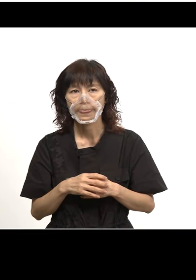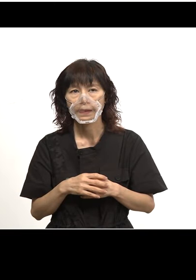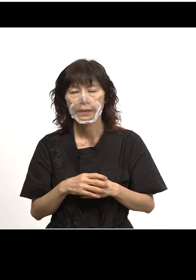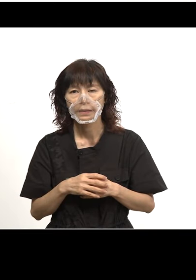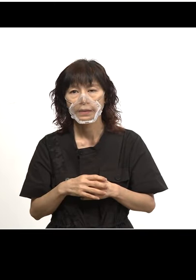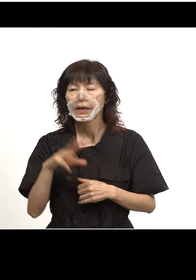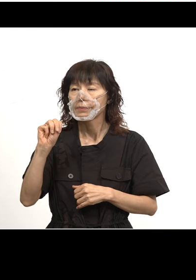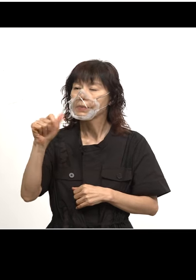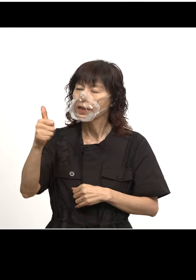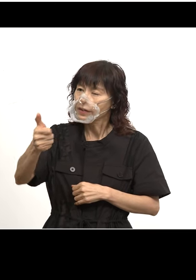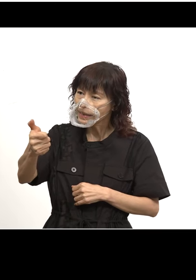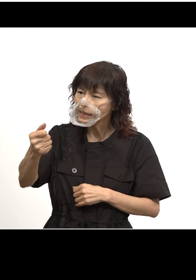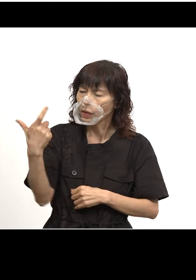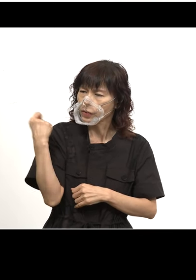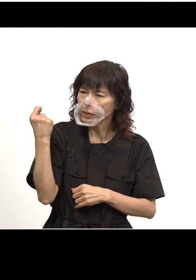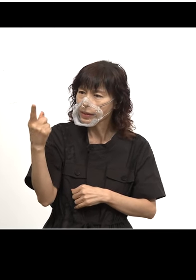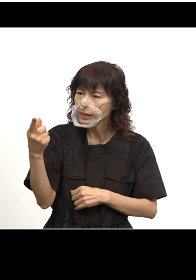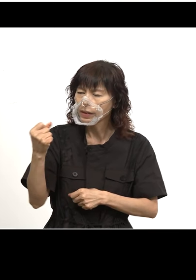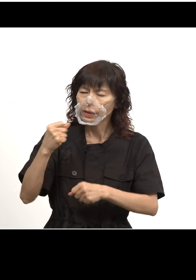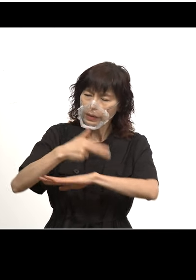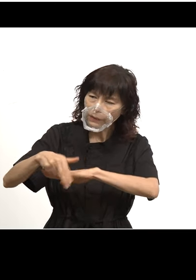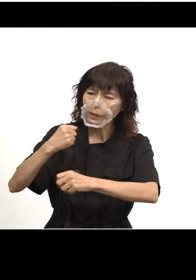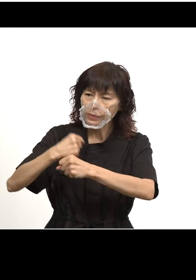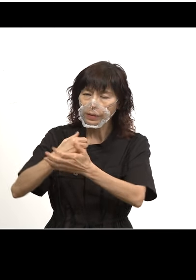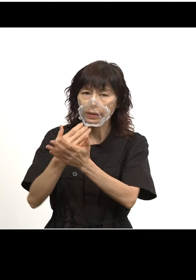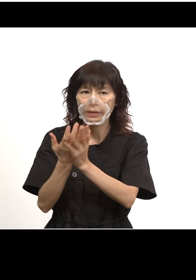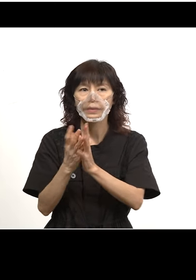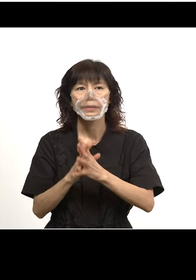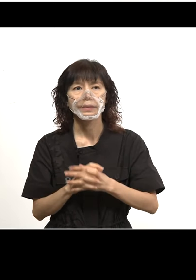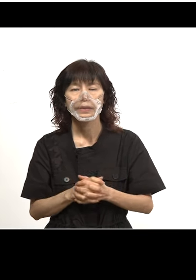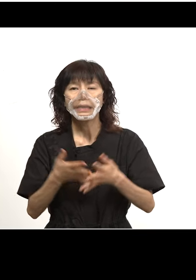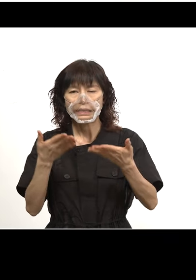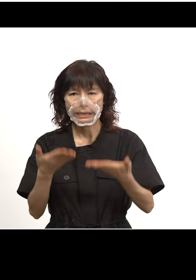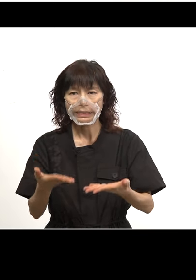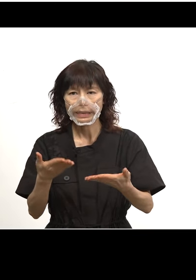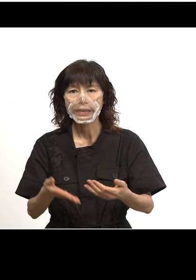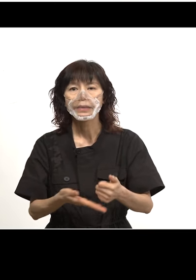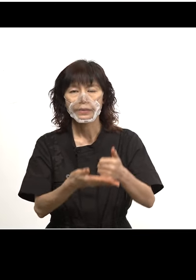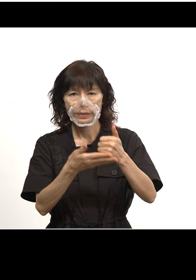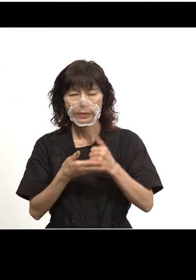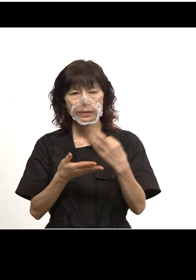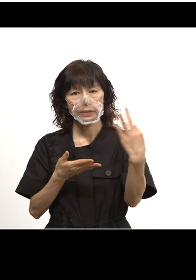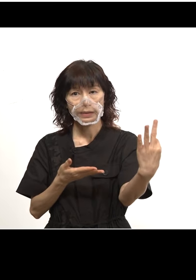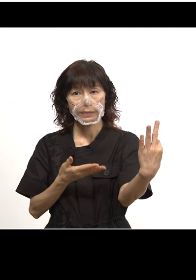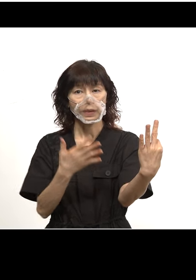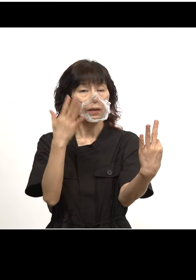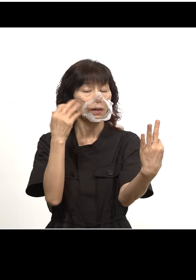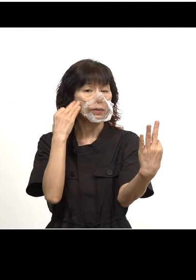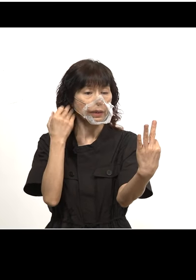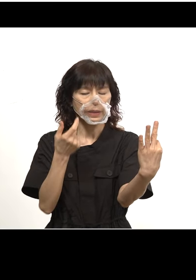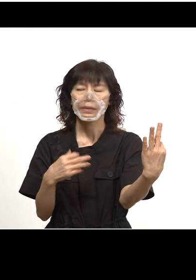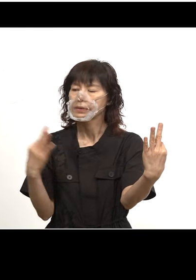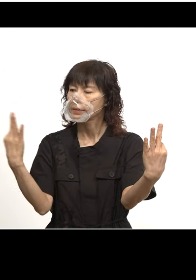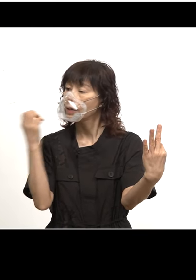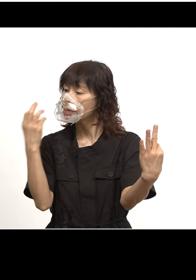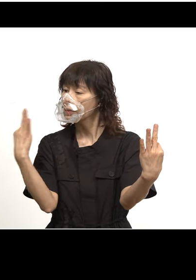多謝曬 Mimi 講佢最近嘅一啲唔同嘅計劃。I would like to now invite Anthony, George, and John back to the discussion,